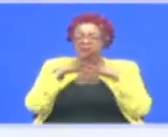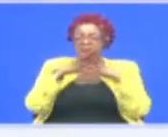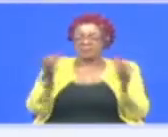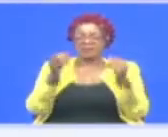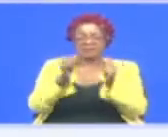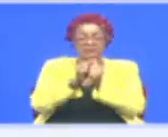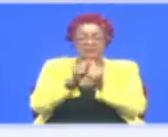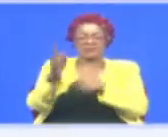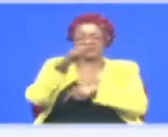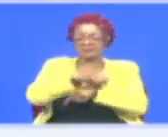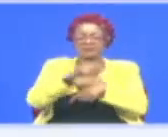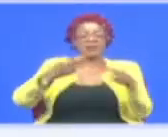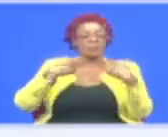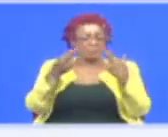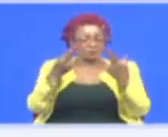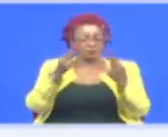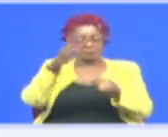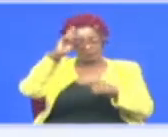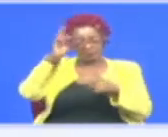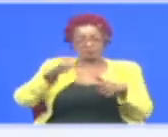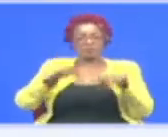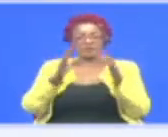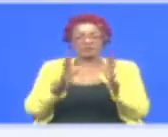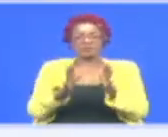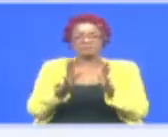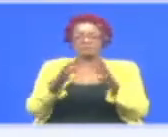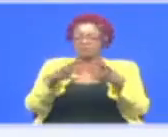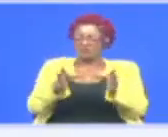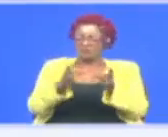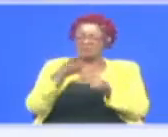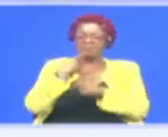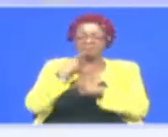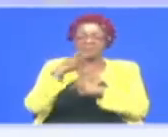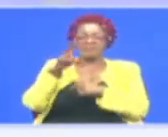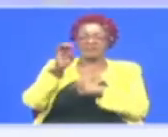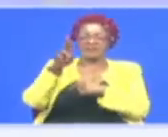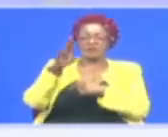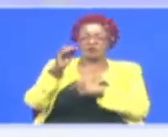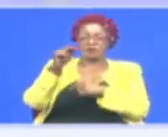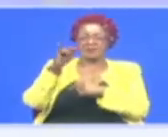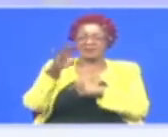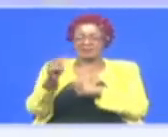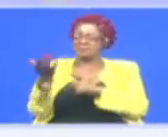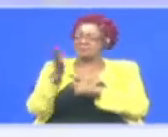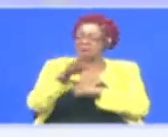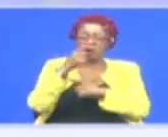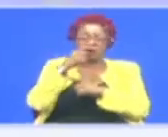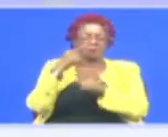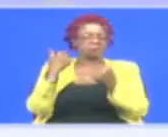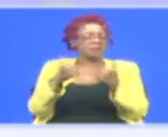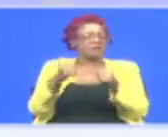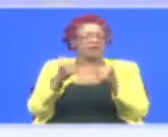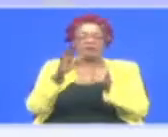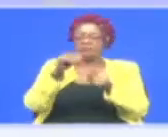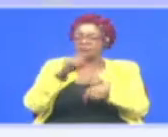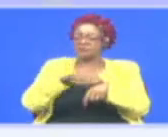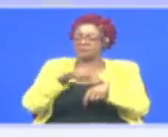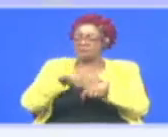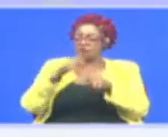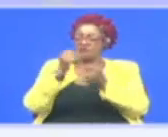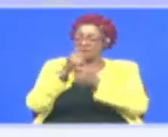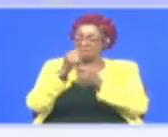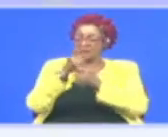ya kuripoti tukio hilo kwa maafisa wa polisi. Familia inadai Veronica Kanini hajarudi nyumbani tangu Novemba 11